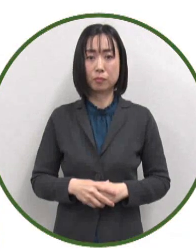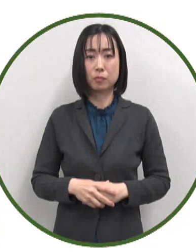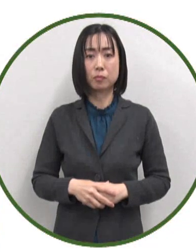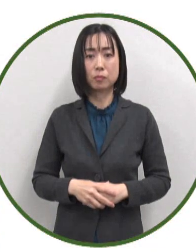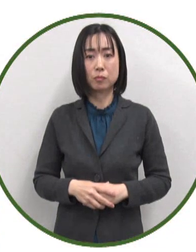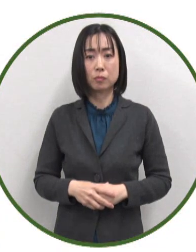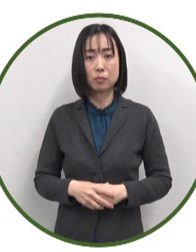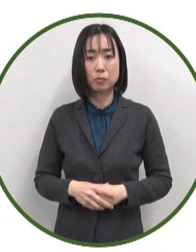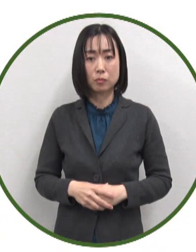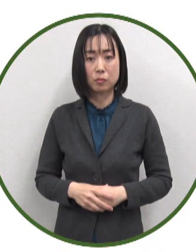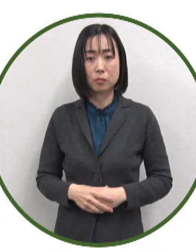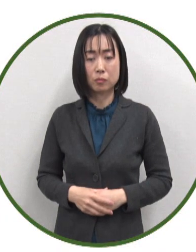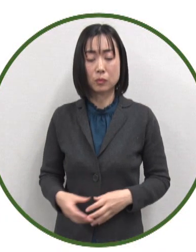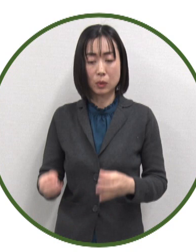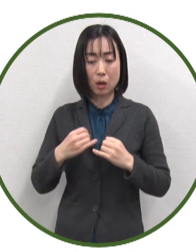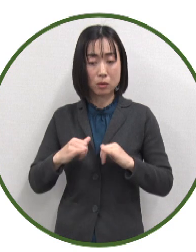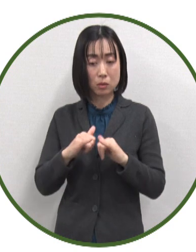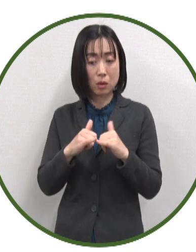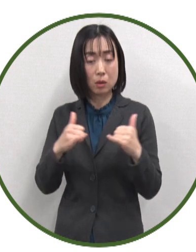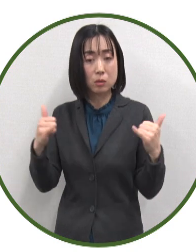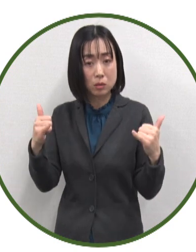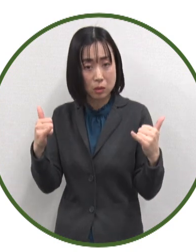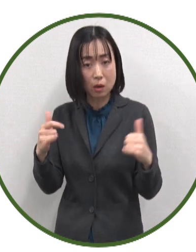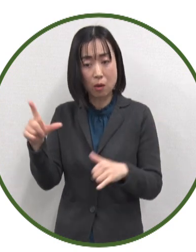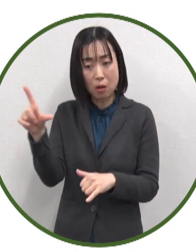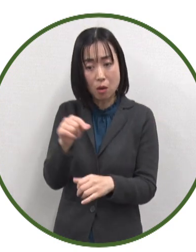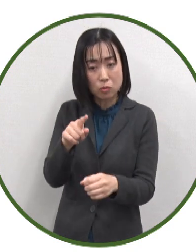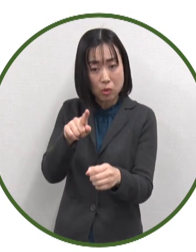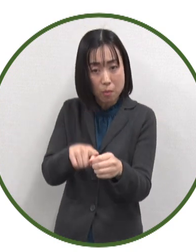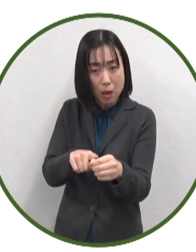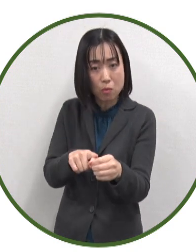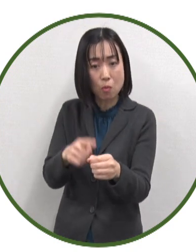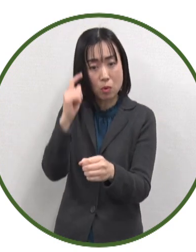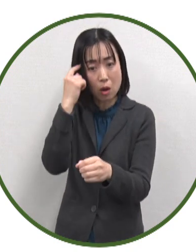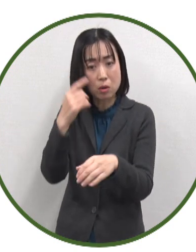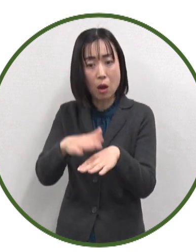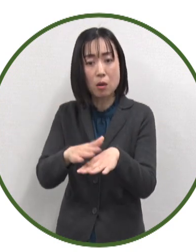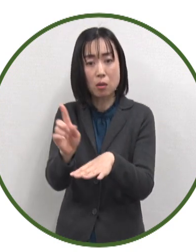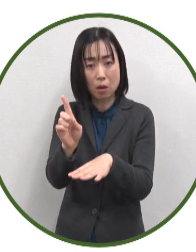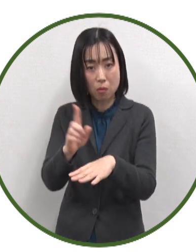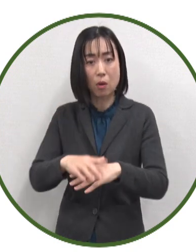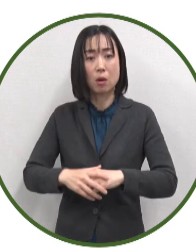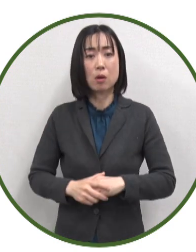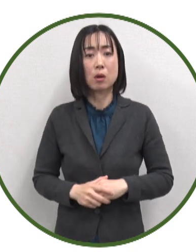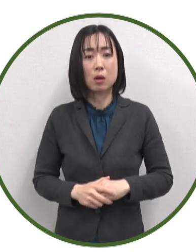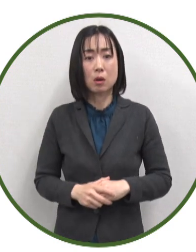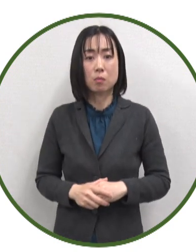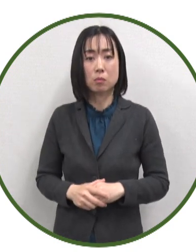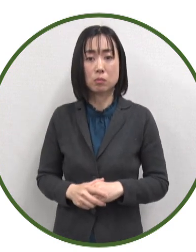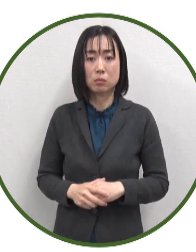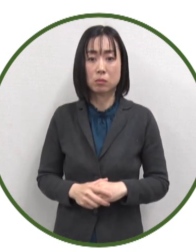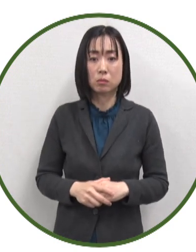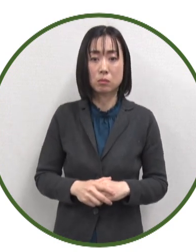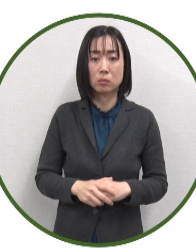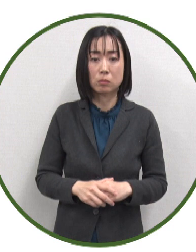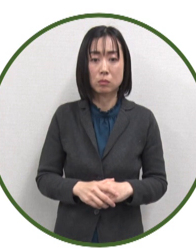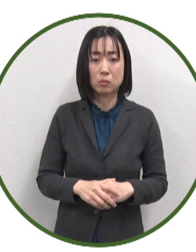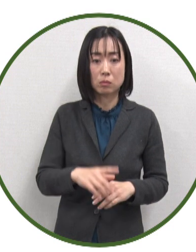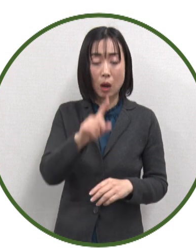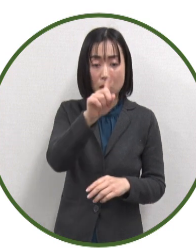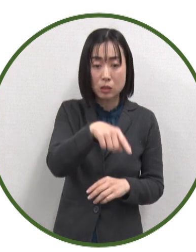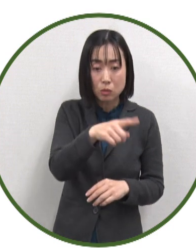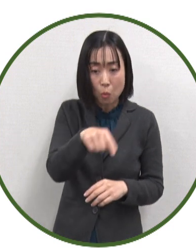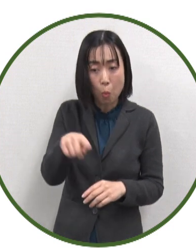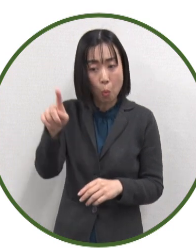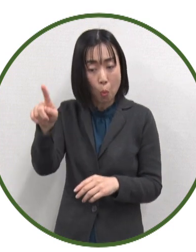感染拡大防止についての改めての考え方でありますけれども、人から人へ感染する新型コロナウイル